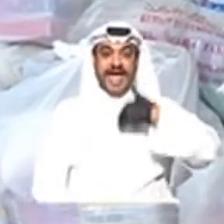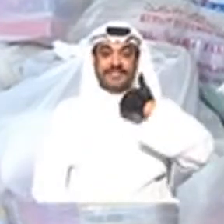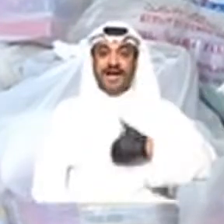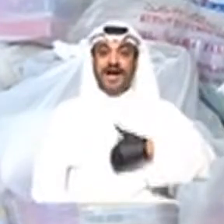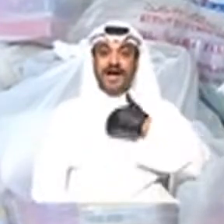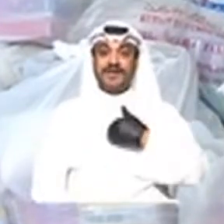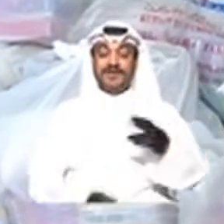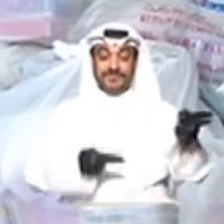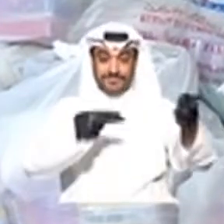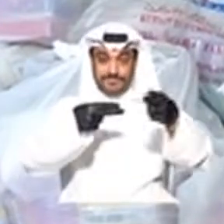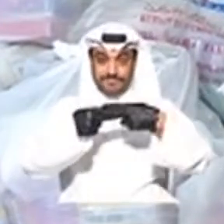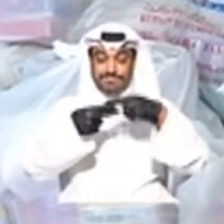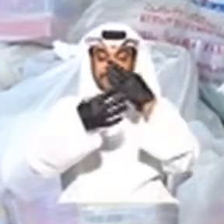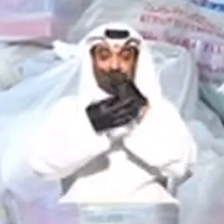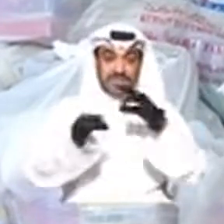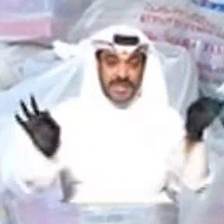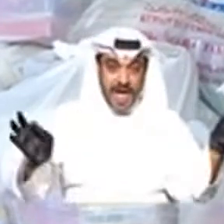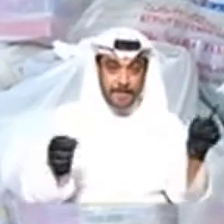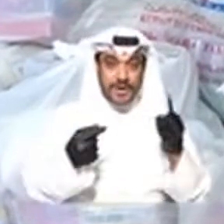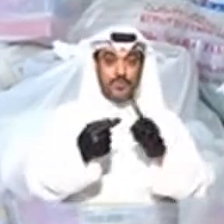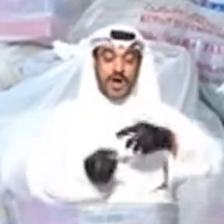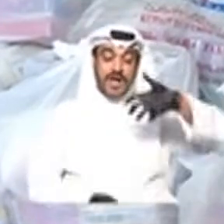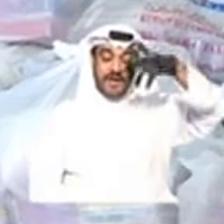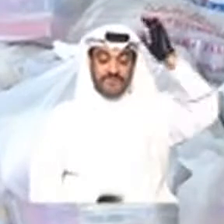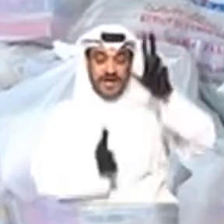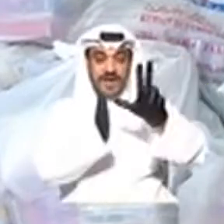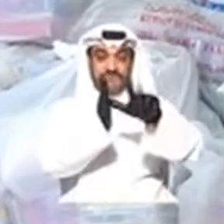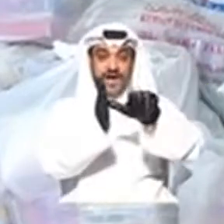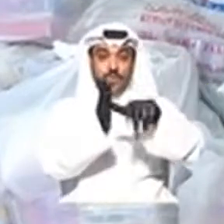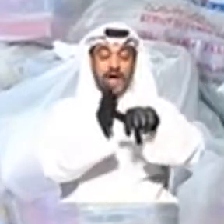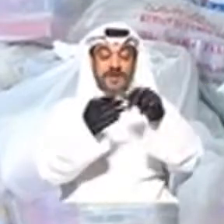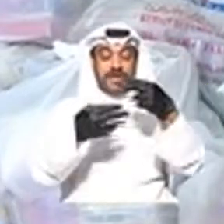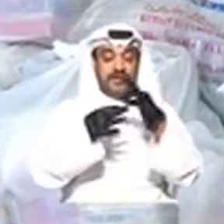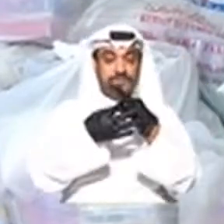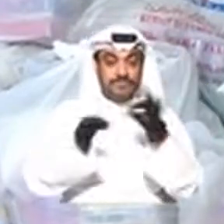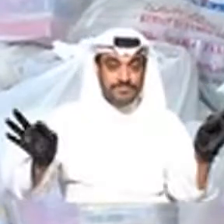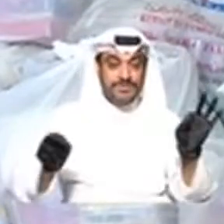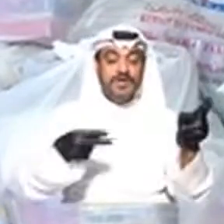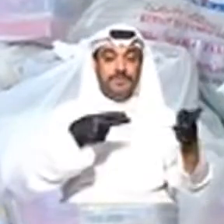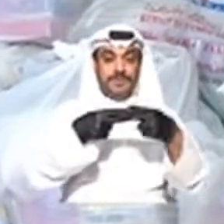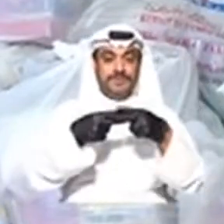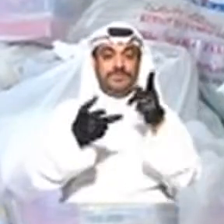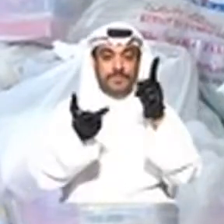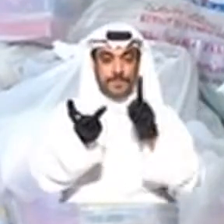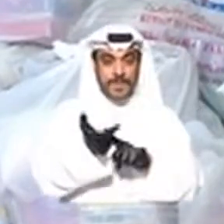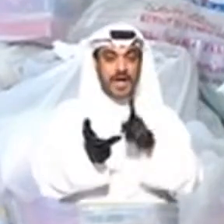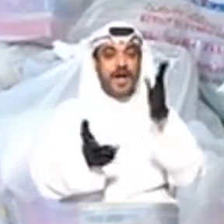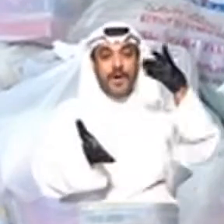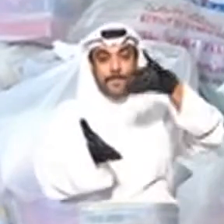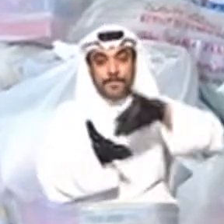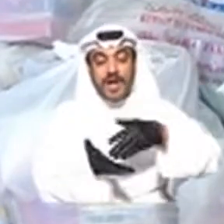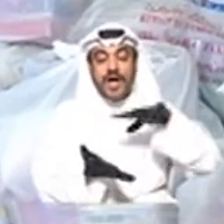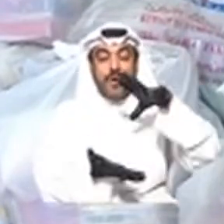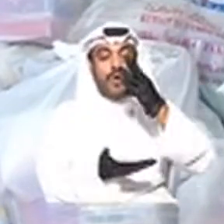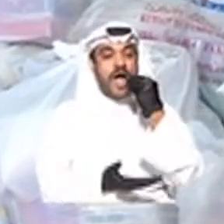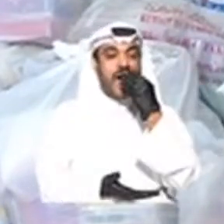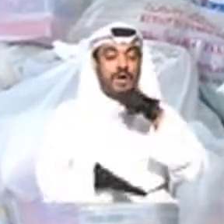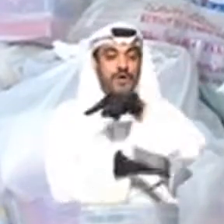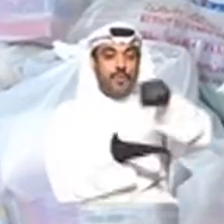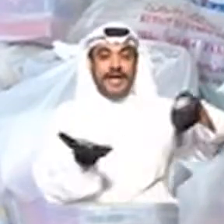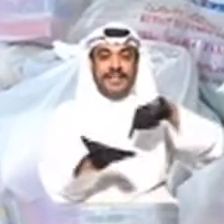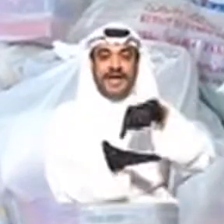وضعوا خطط الآن من أجل احتواء هذه المناطق، من أجل تغطيتها بكافة الاحتياجات اللازمة.